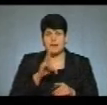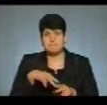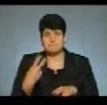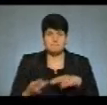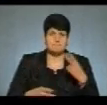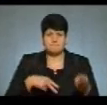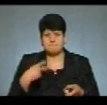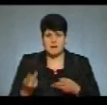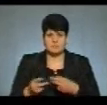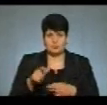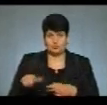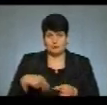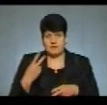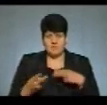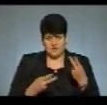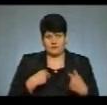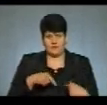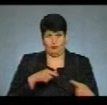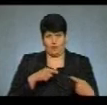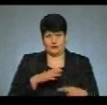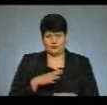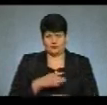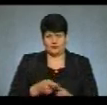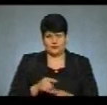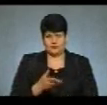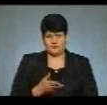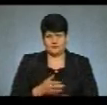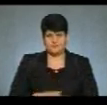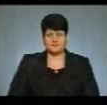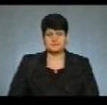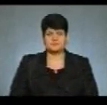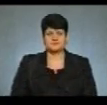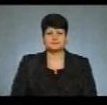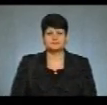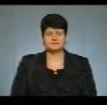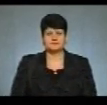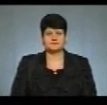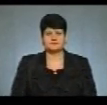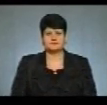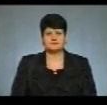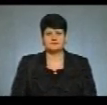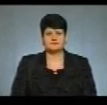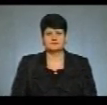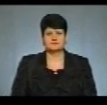люди падають, і щоб вони не протестували проти цього. Марта Журавель, Юрій Багрій, новини.